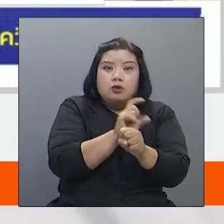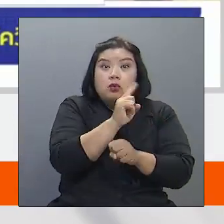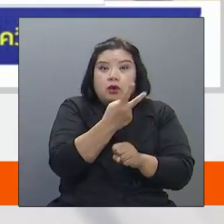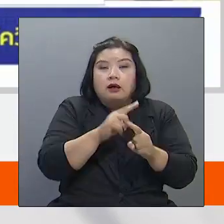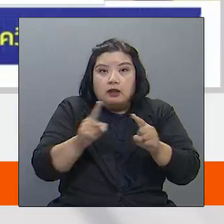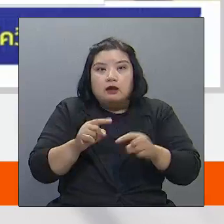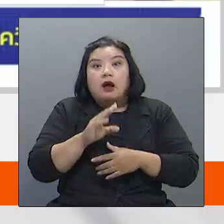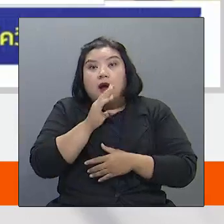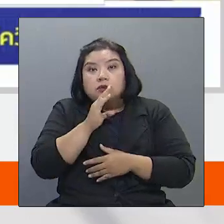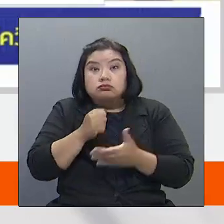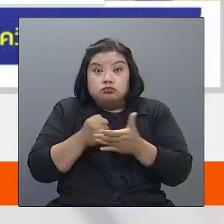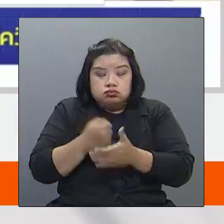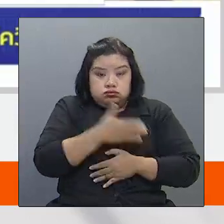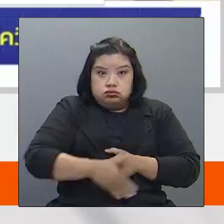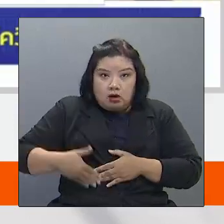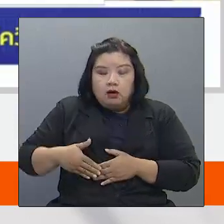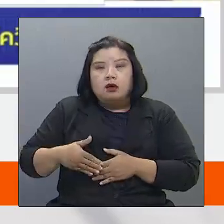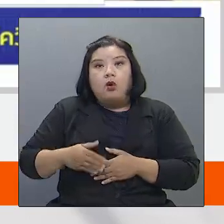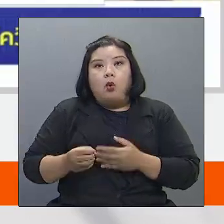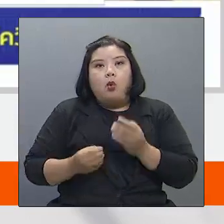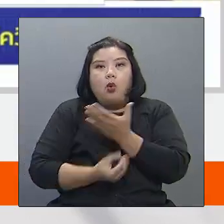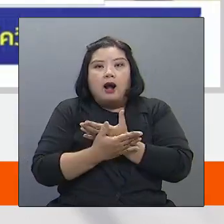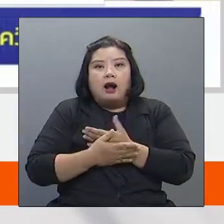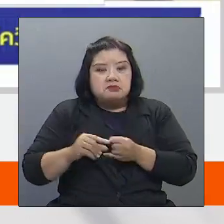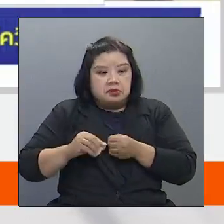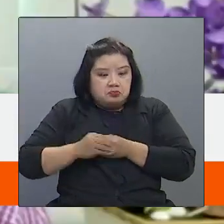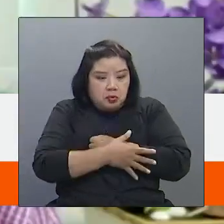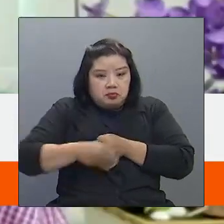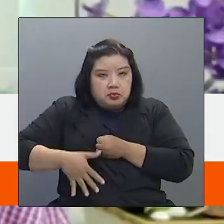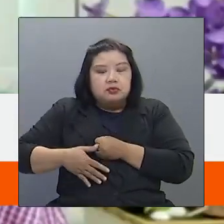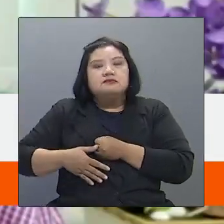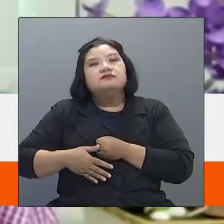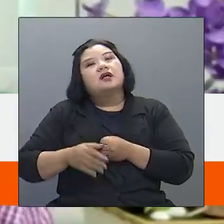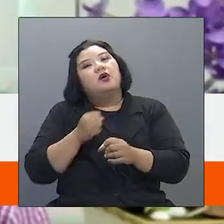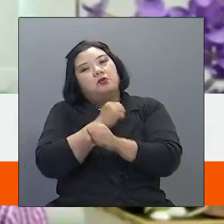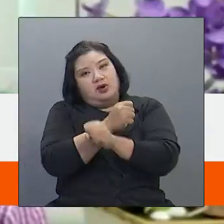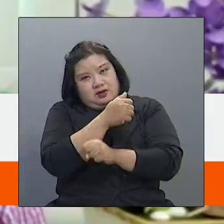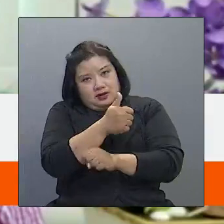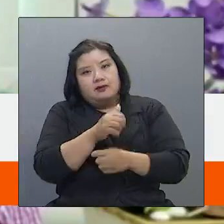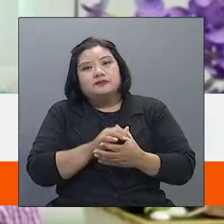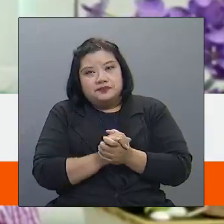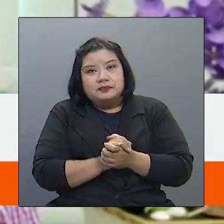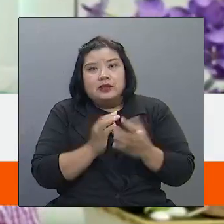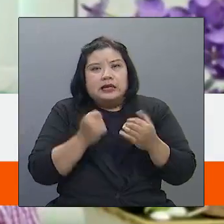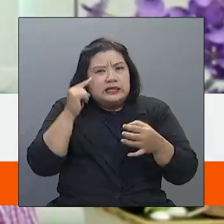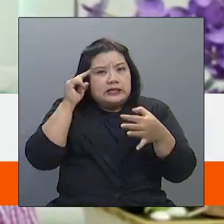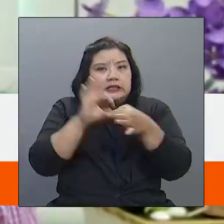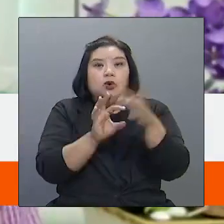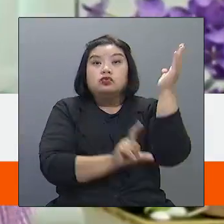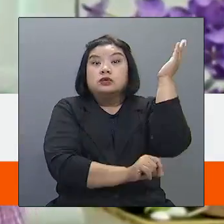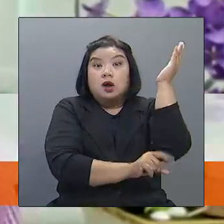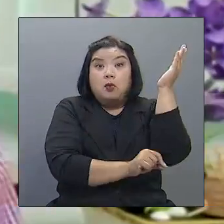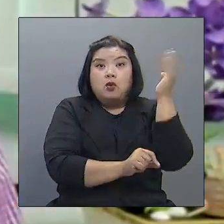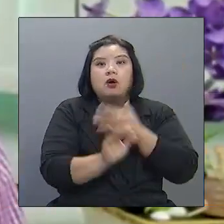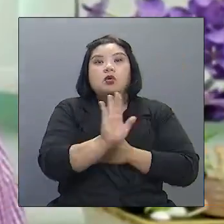บรรเทาการกระจายของเชื้อได้อันนี้ก็คือความกังวลครับ ค่ะอันนี้มันเลยเป็นเหตุผลที่ทำให้สิงคโปร์ซึ่งมีการ